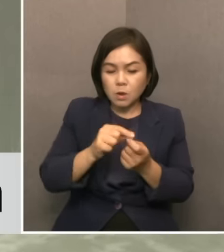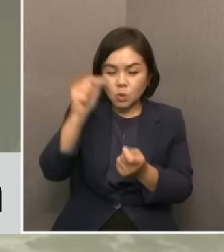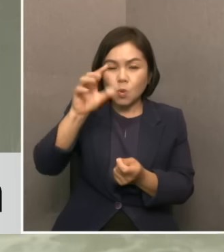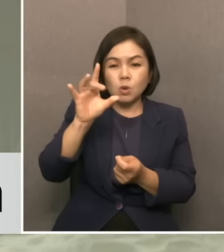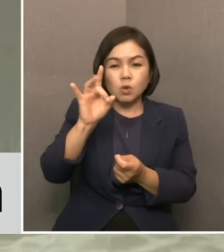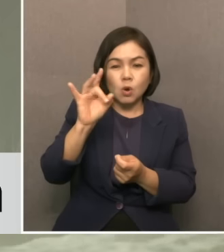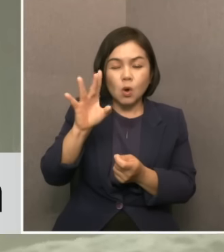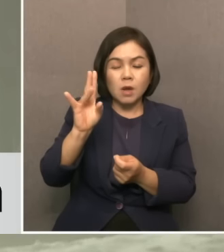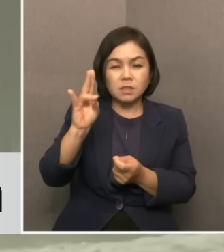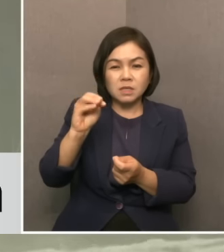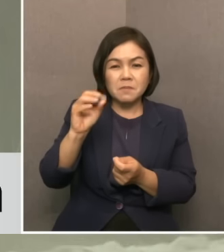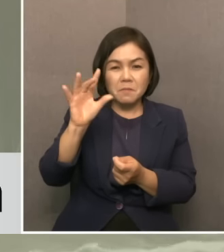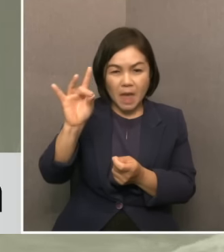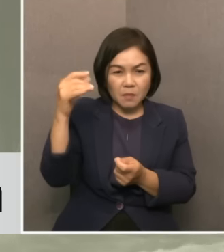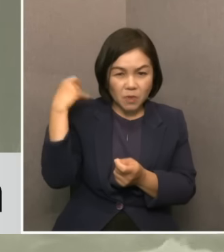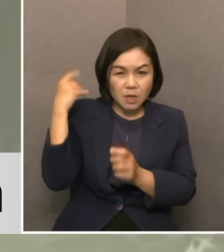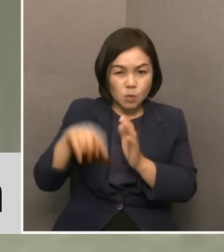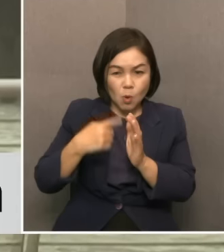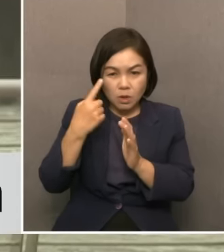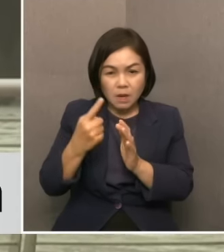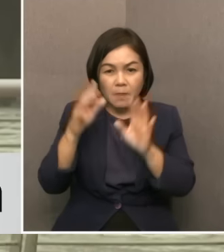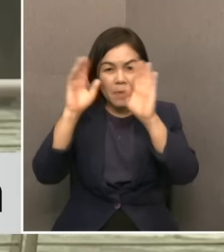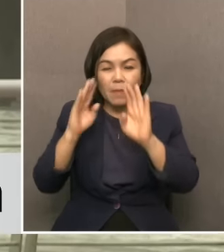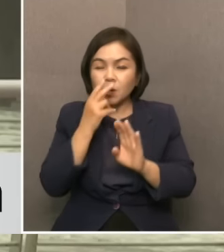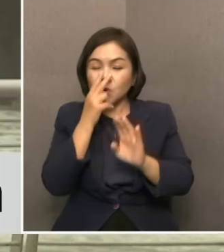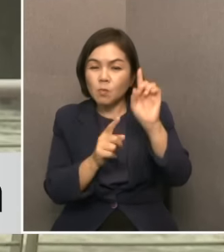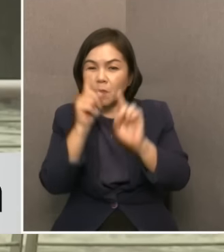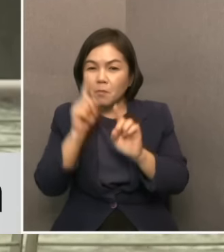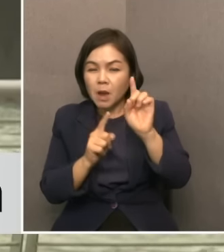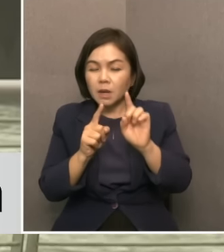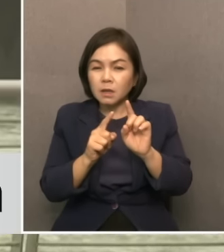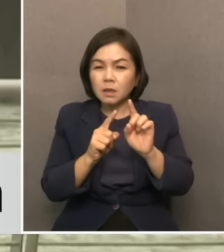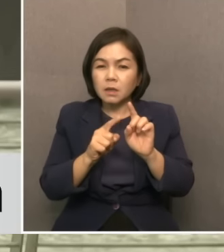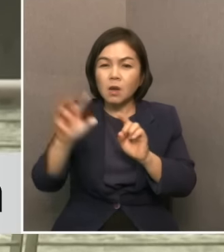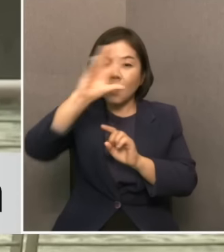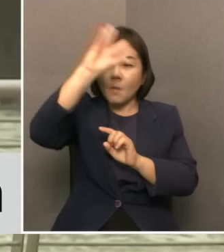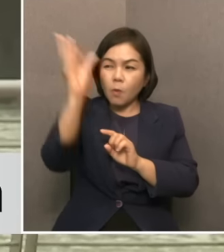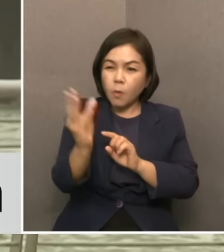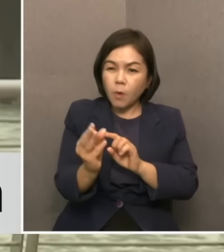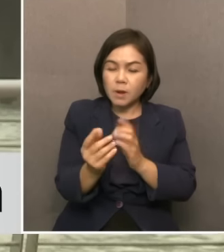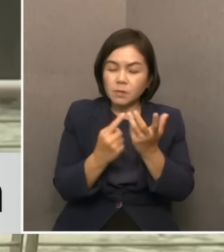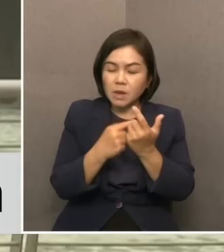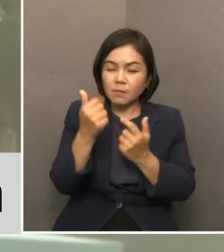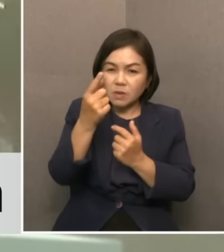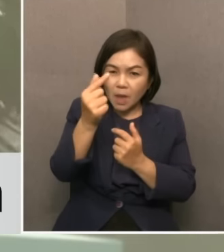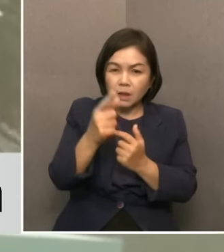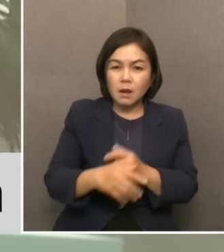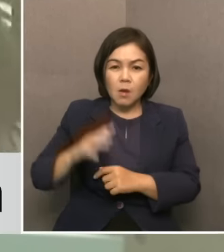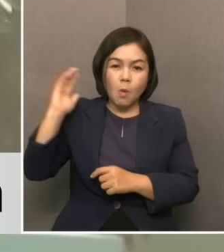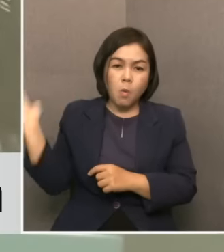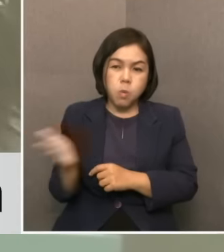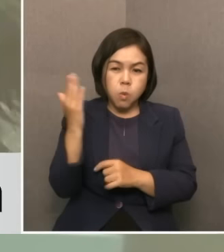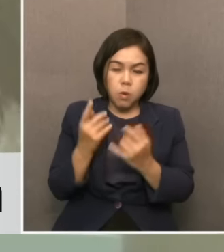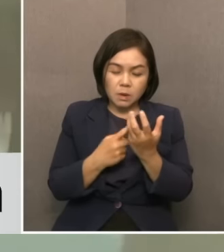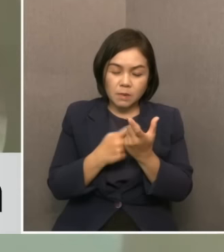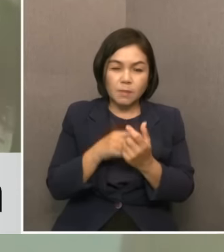178กิโลเมตรต่อชั่วโมงนะคะจากจำนวนเฮอริเคนที่คาดการณ์ทั้งหมด11ลูกและจำนวนพายุรวมอีก23ลู